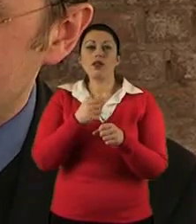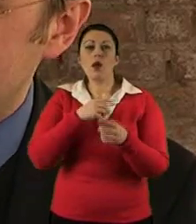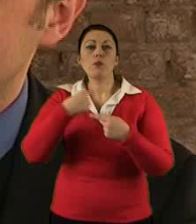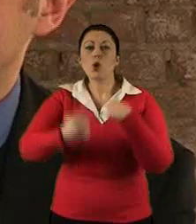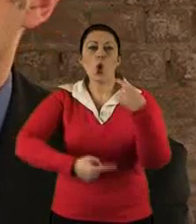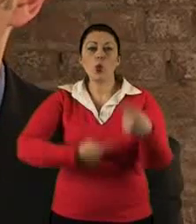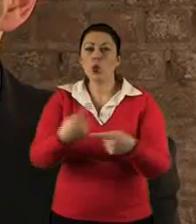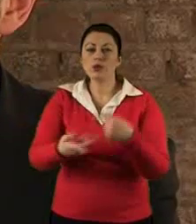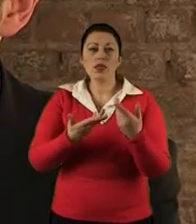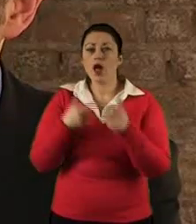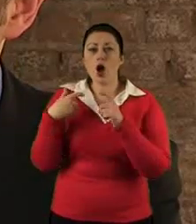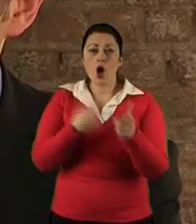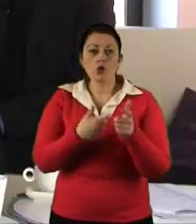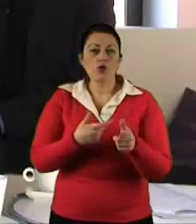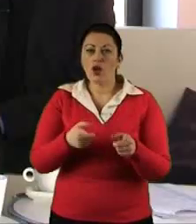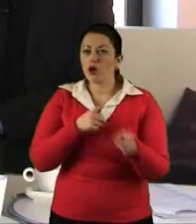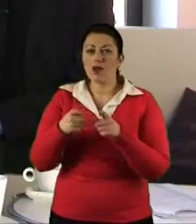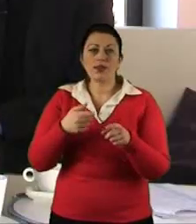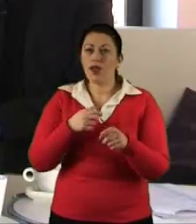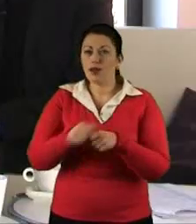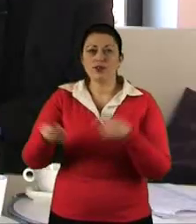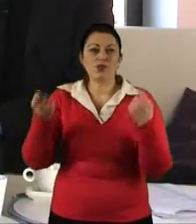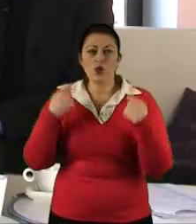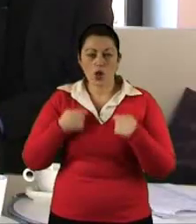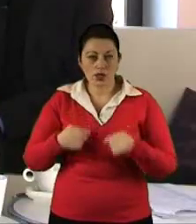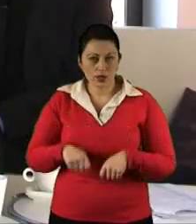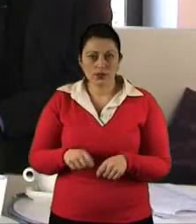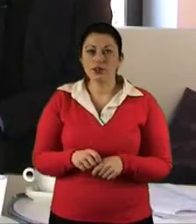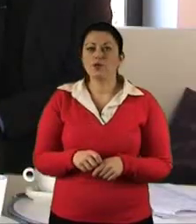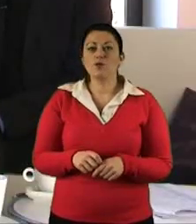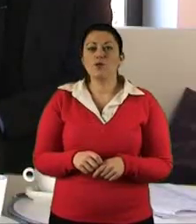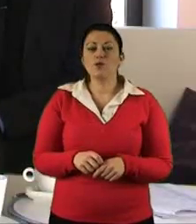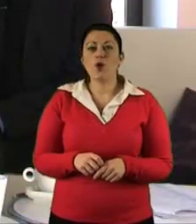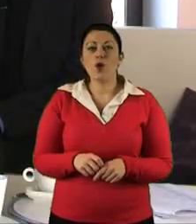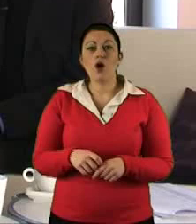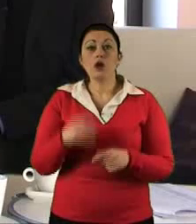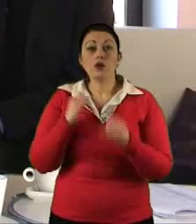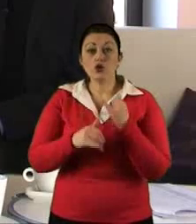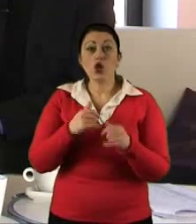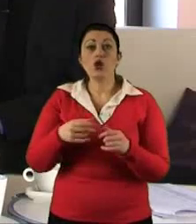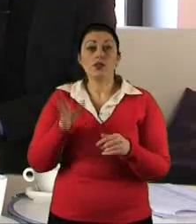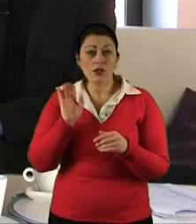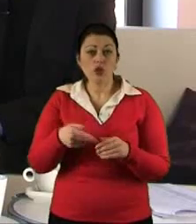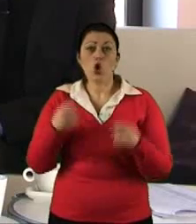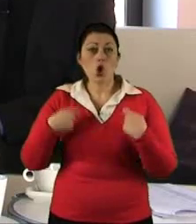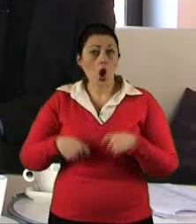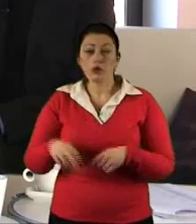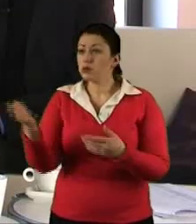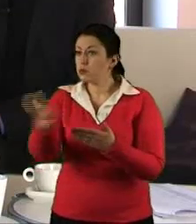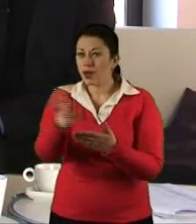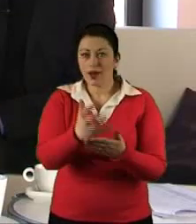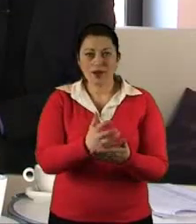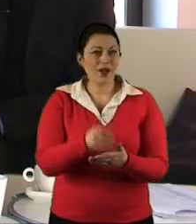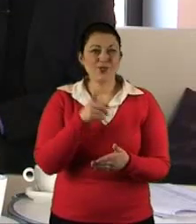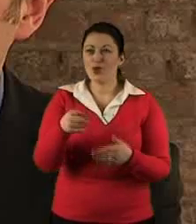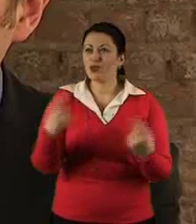nie są producentami tego ślimaka, nie są rolnikami. Czyli nie są rolnikami. No chyba, że są. Ale to nawet jeśli byłyby rolnikami,